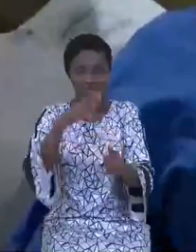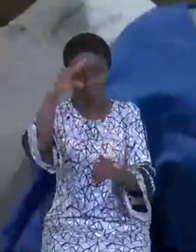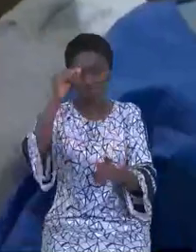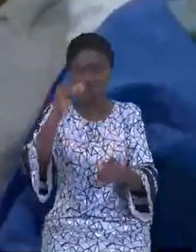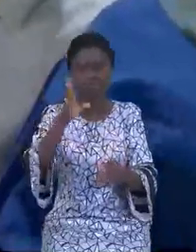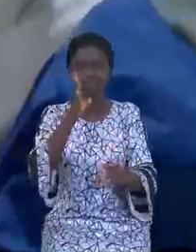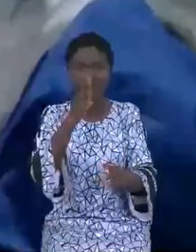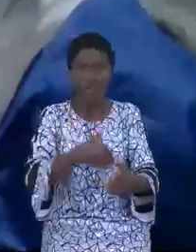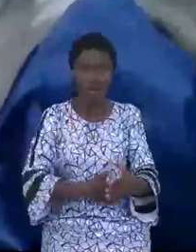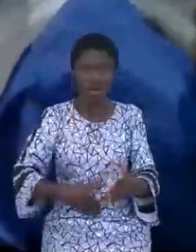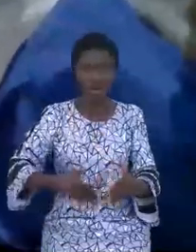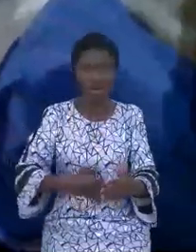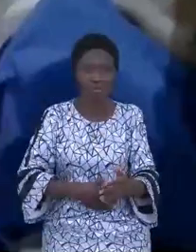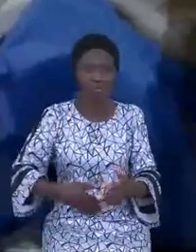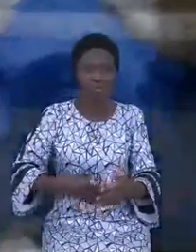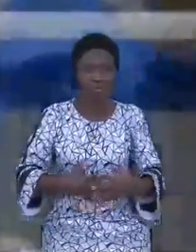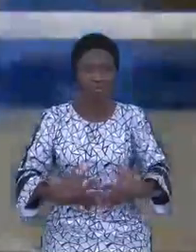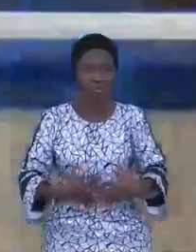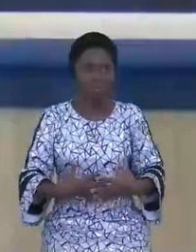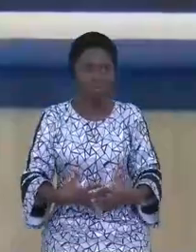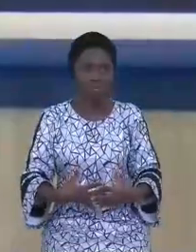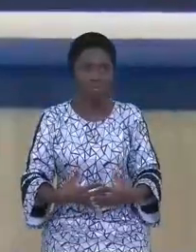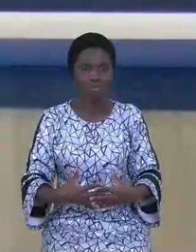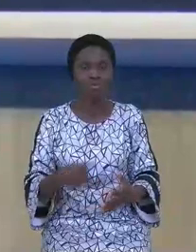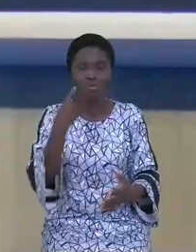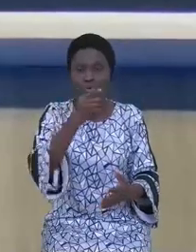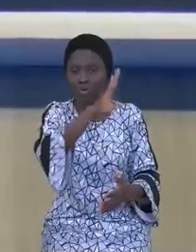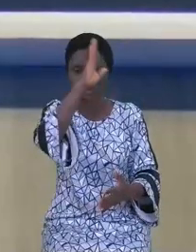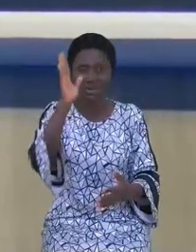Malade, impotent, paralysé,